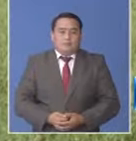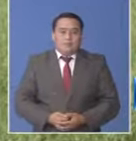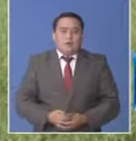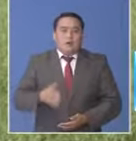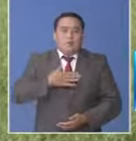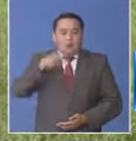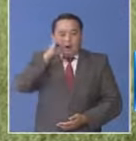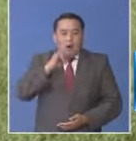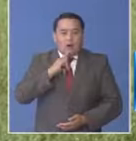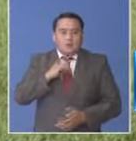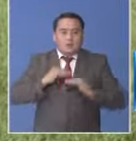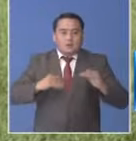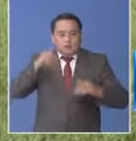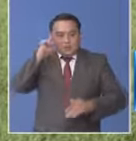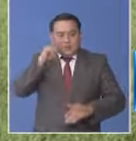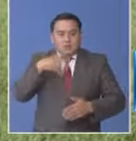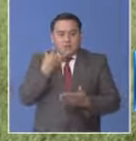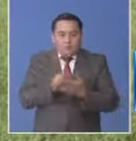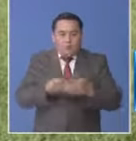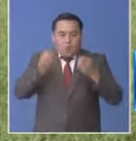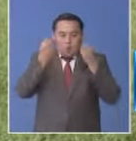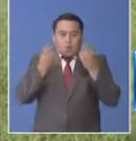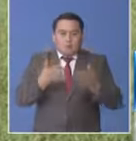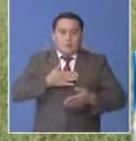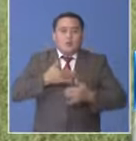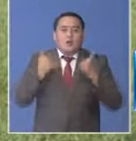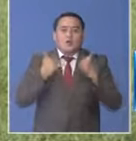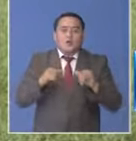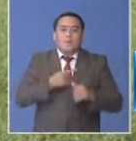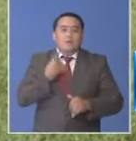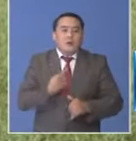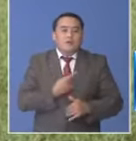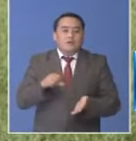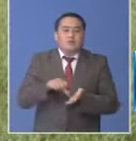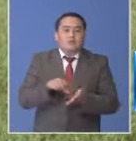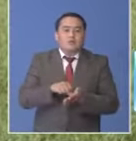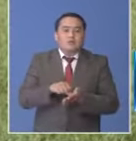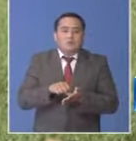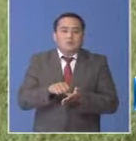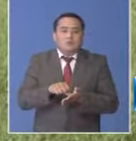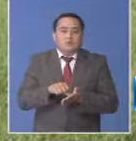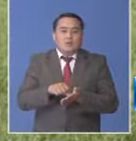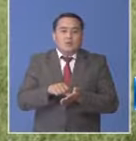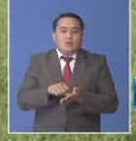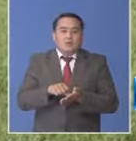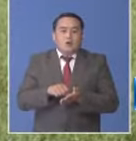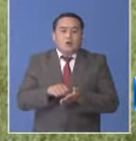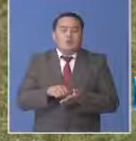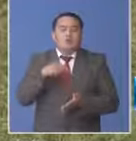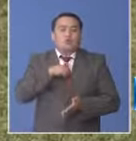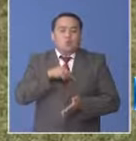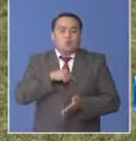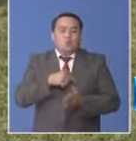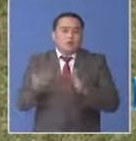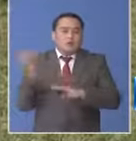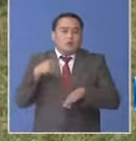Мы, казахи, с детства знакомы со своей культурой, но меня поразило мастерство выступления каскадеров и тот дух древности,